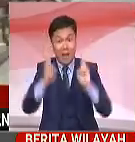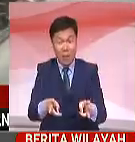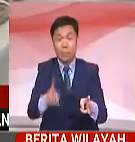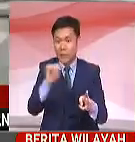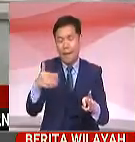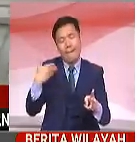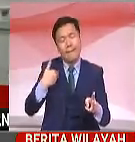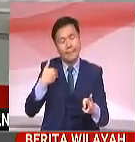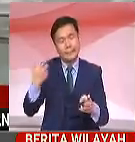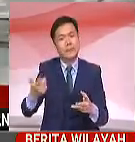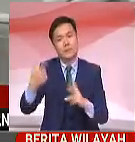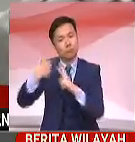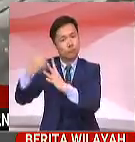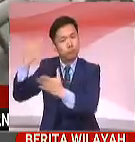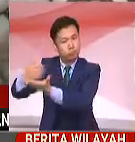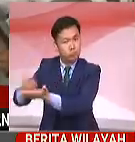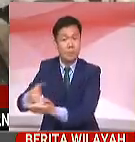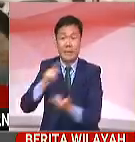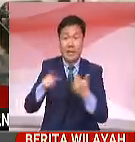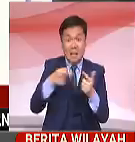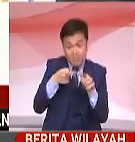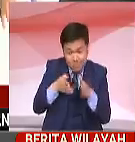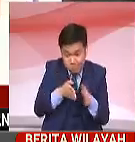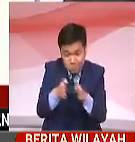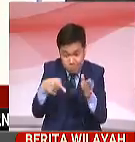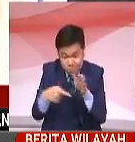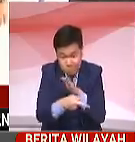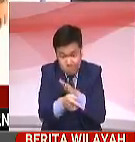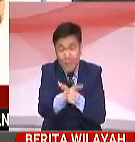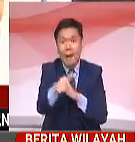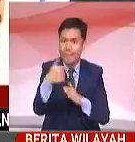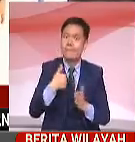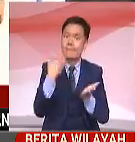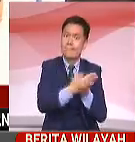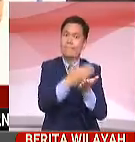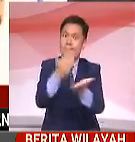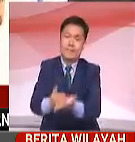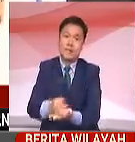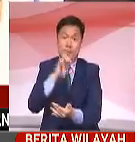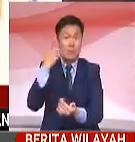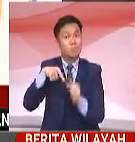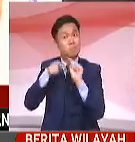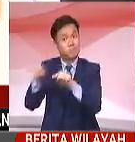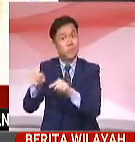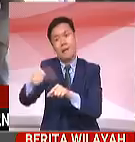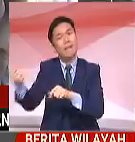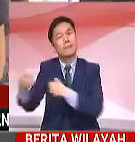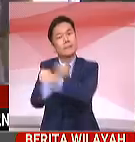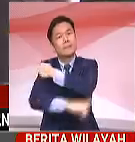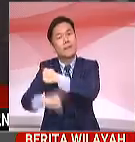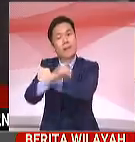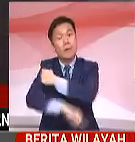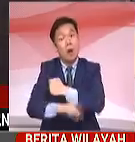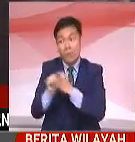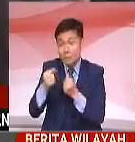laluan-laluan tikus juga dibuat bagi mengurangkan pergerakan keluar masuk masyarakat ke bandar atau daerah lain.